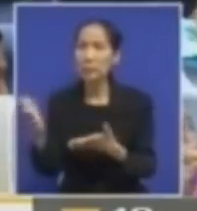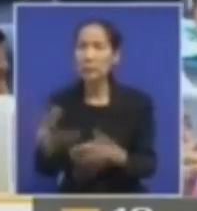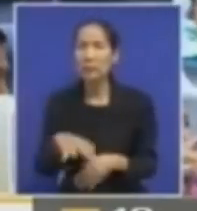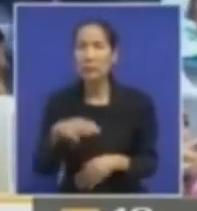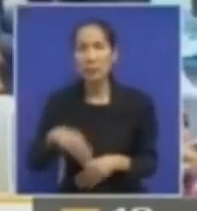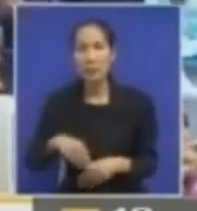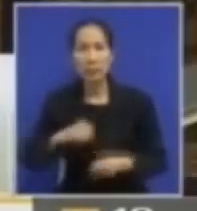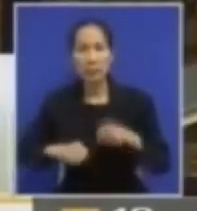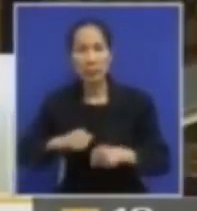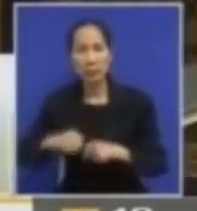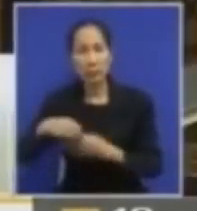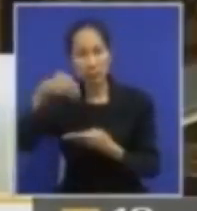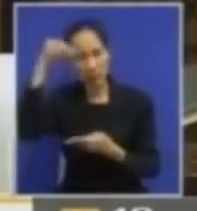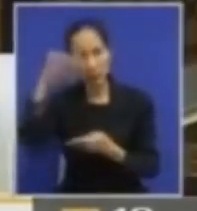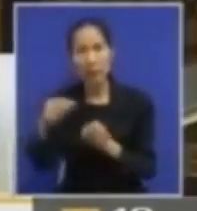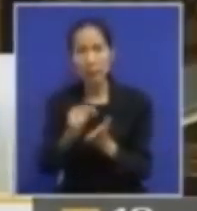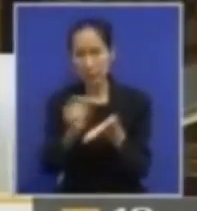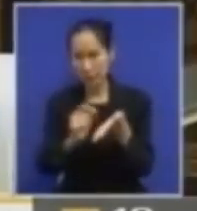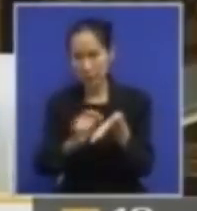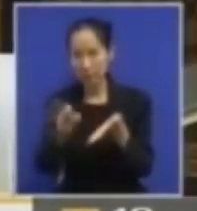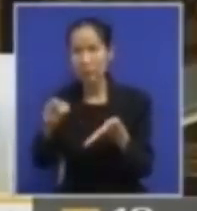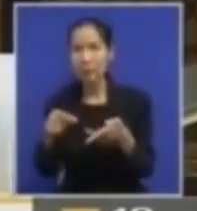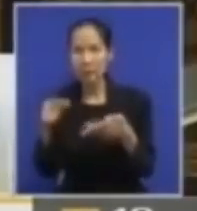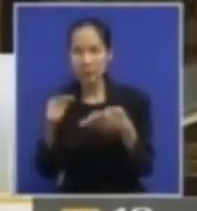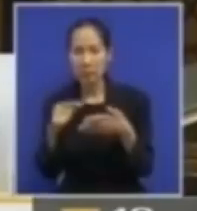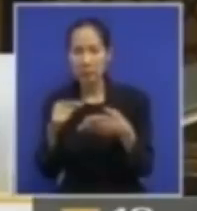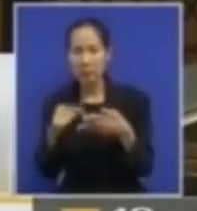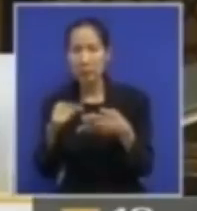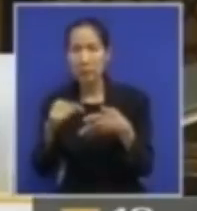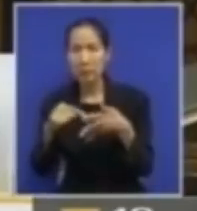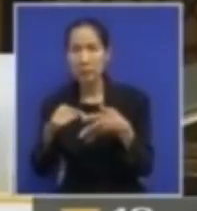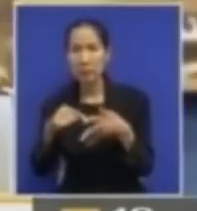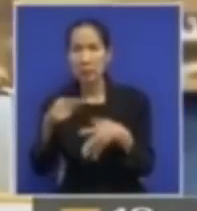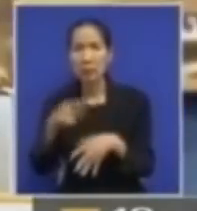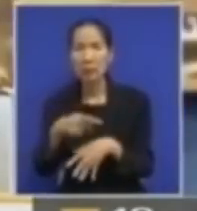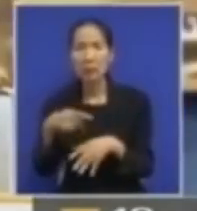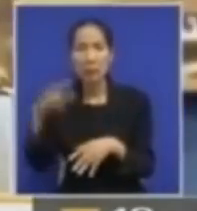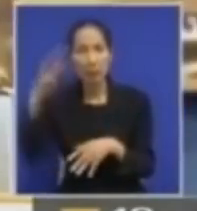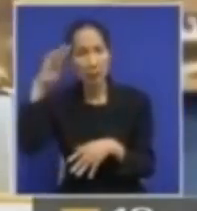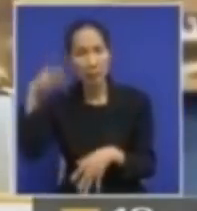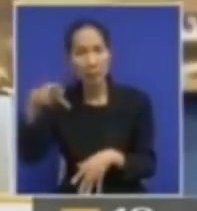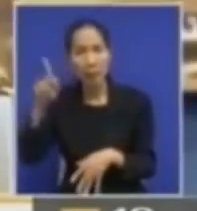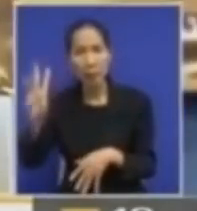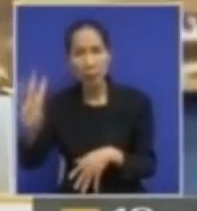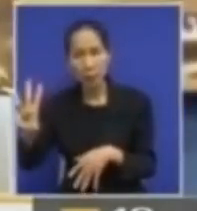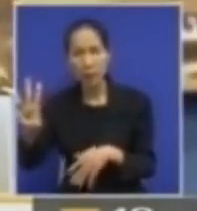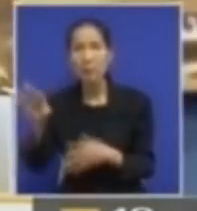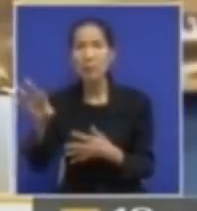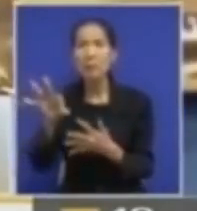ขียนเองข้อที่2ประวิตรเป็นคนเลือกสวเข้ามาคสช.ข้อที่3